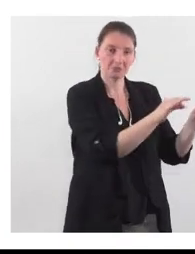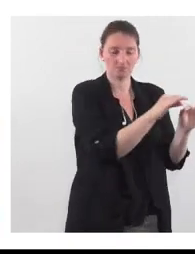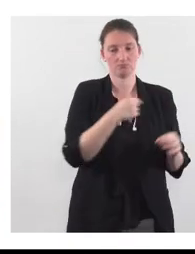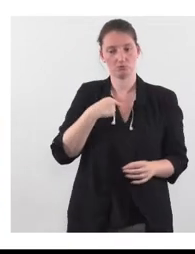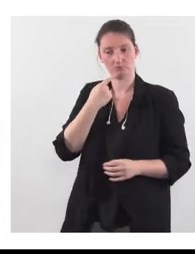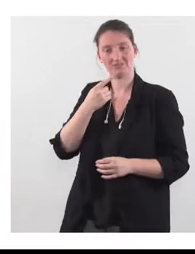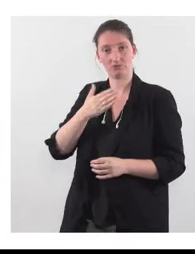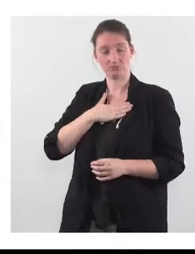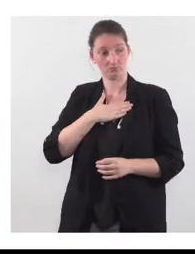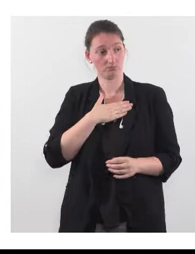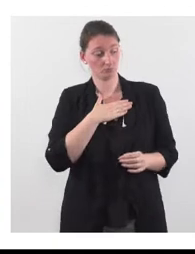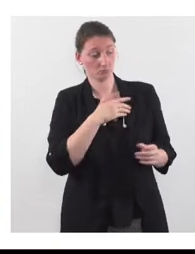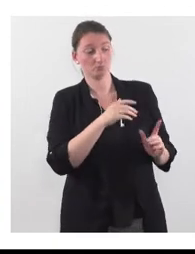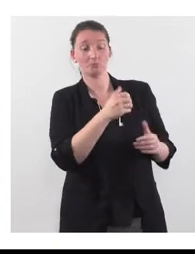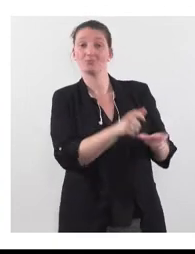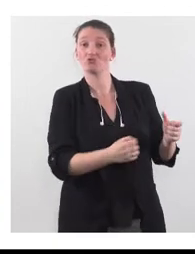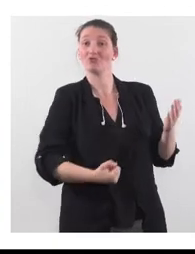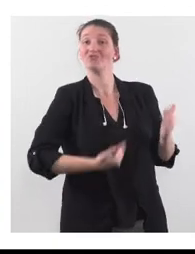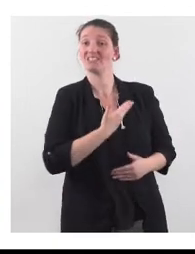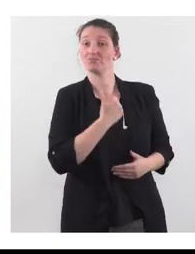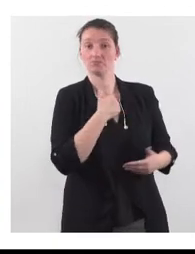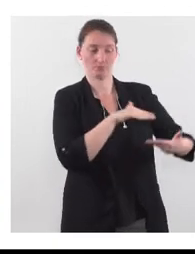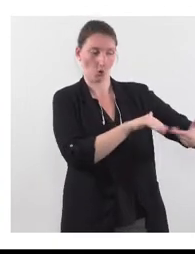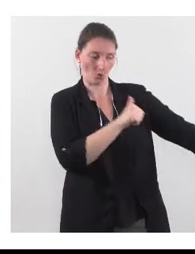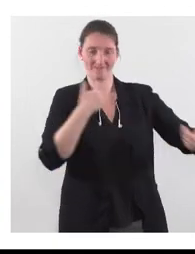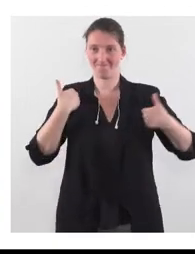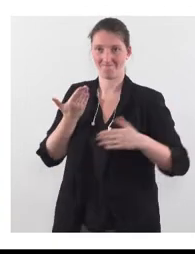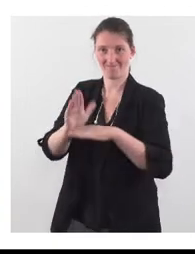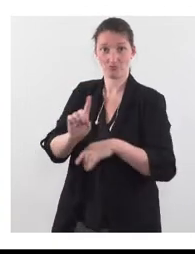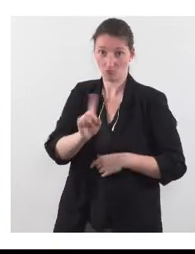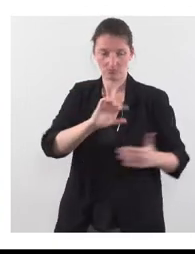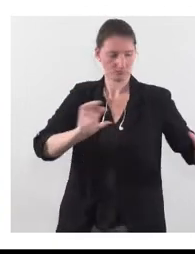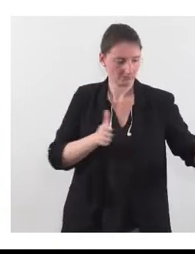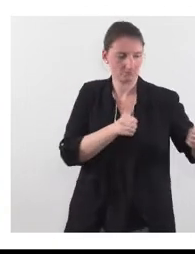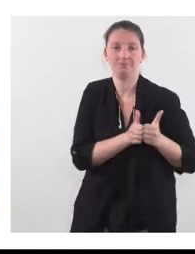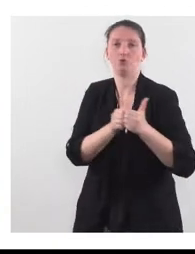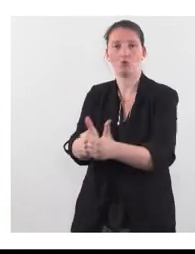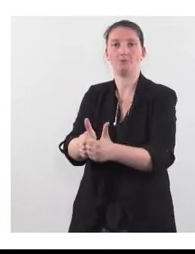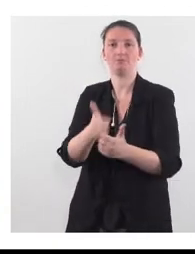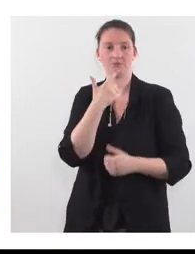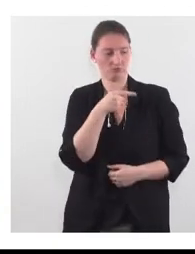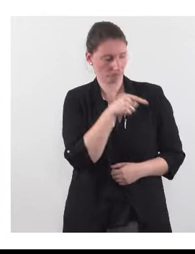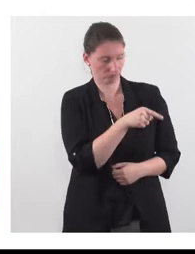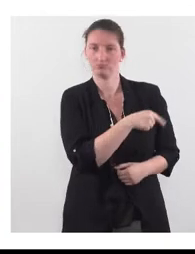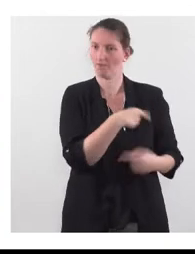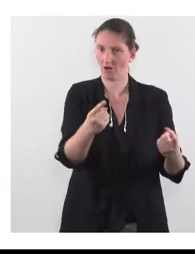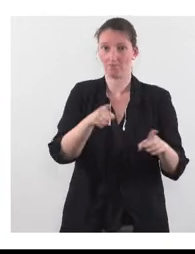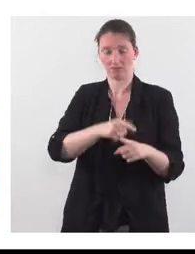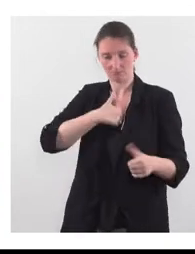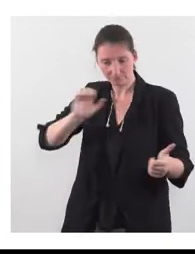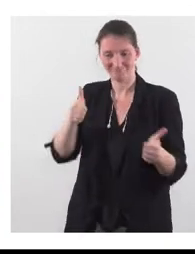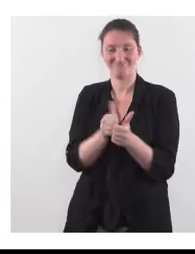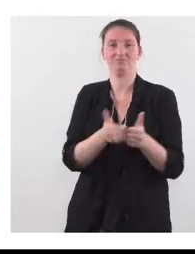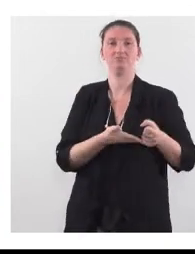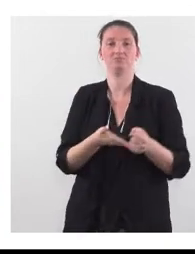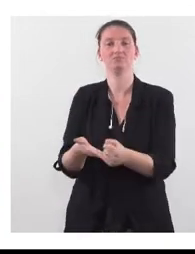propre nom. On ne les représente pas en tant que tels. Et donc, on y va en notre nom propre. Et la victime est à